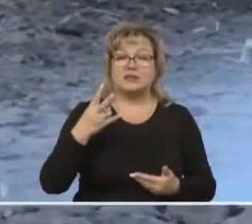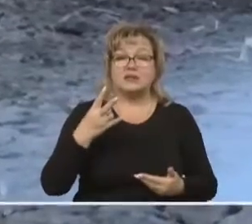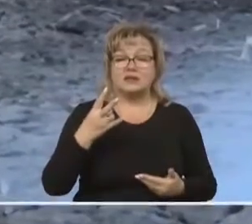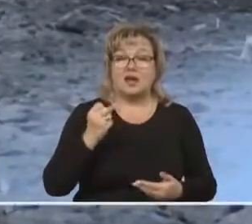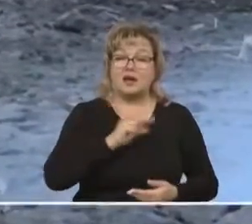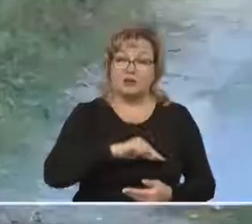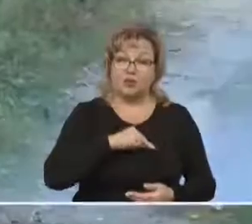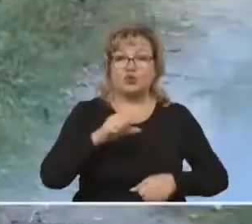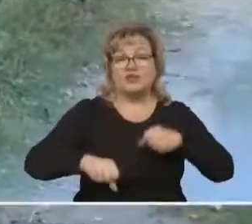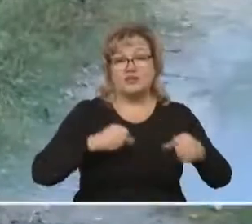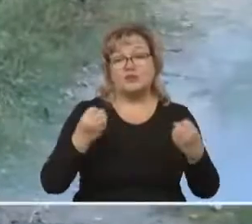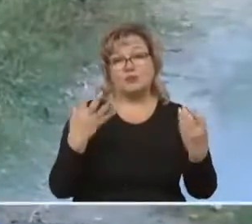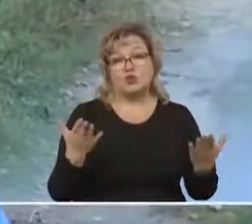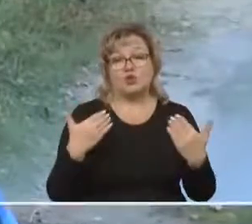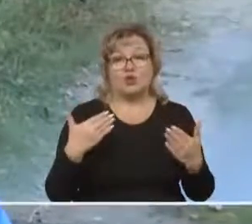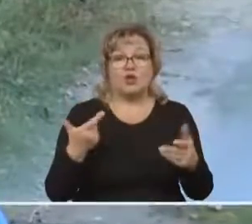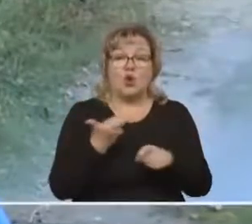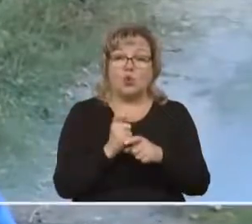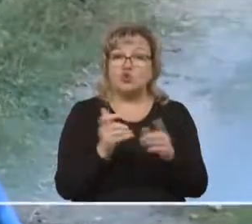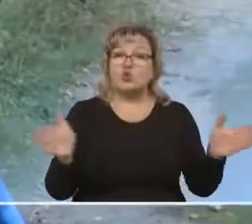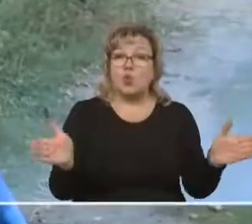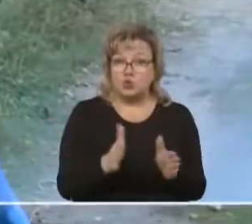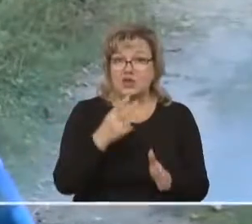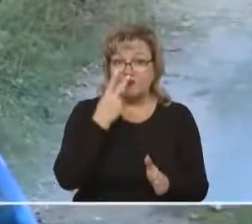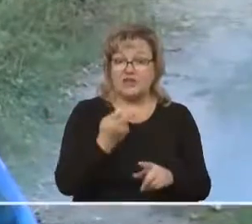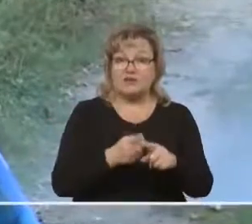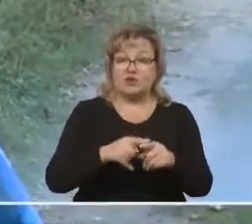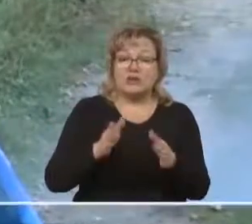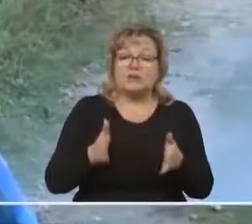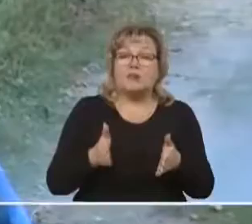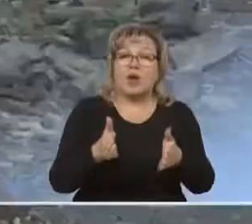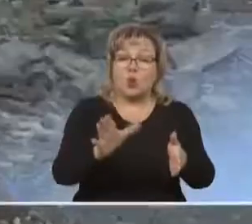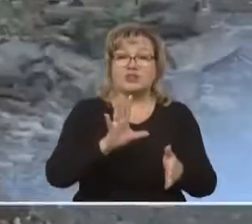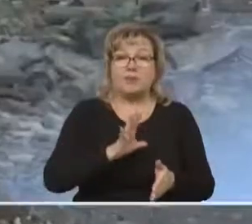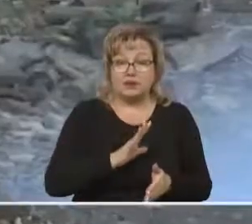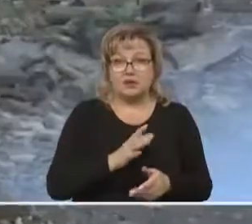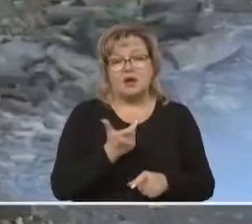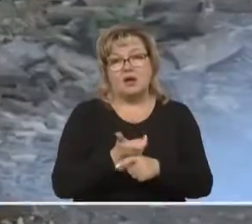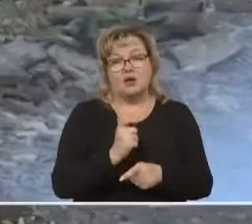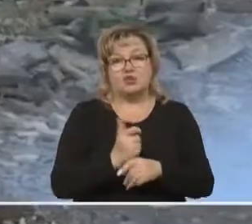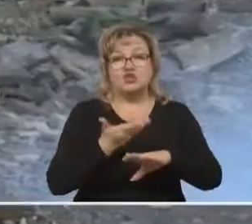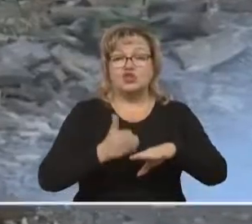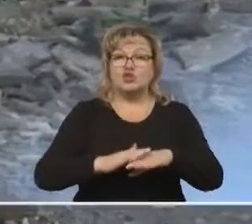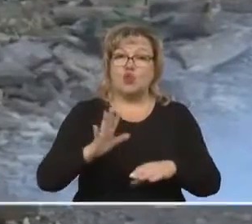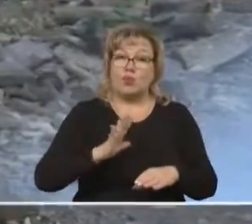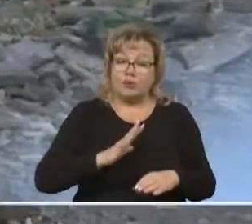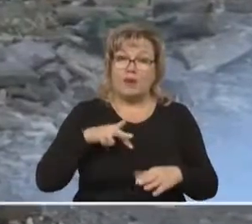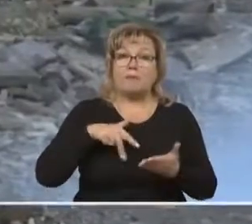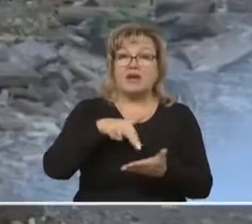и просто гулять. Очень узкий, вот если вы посмотрите, вот этот столб, очень узенький проход был, то есть очень было тяжело пройти, я не говоря уже